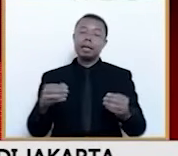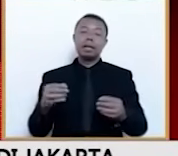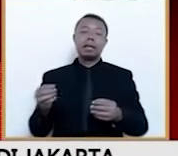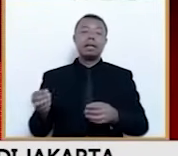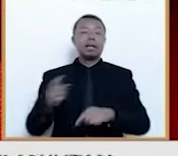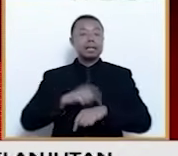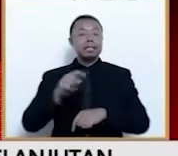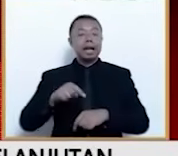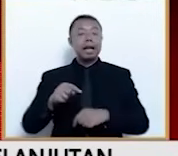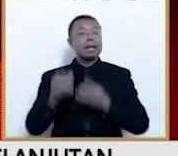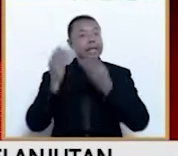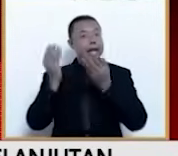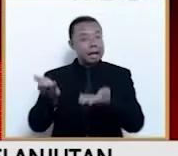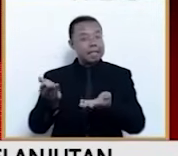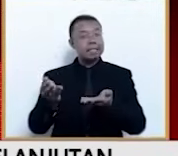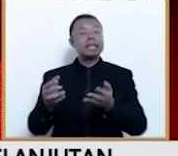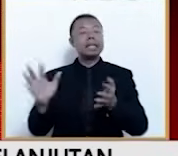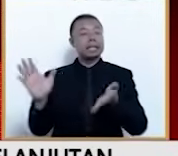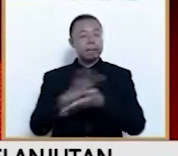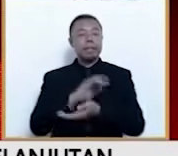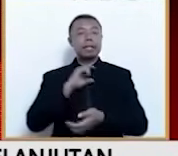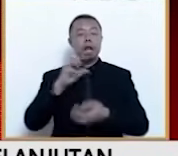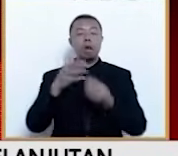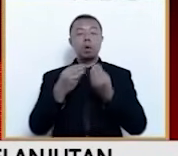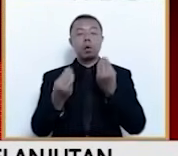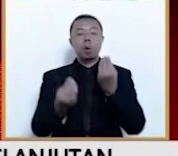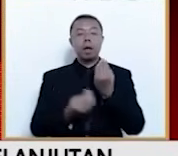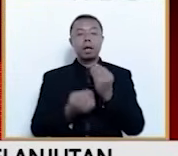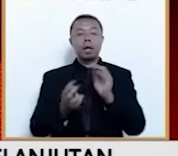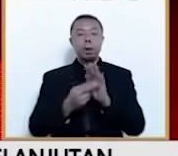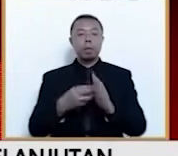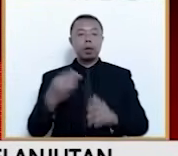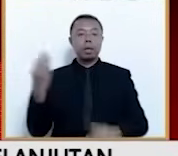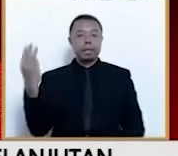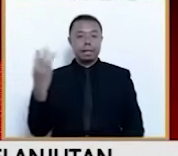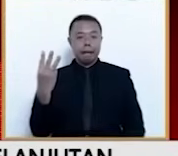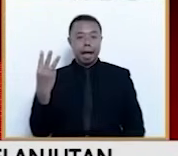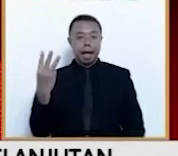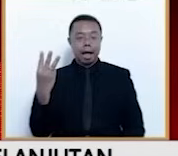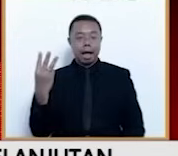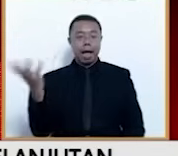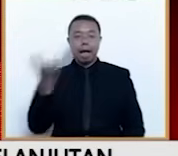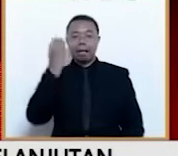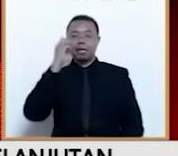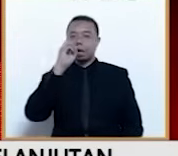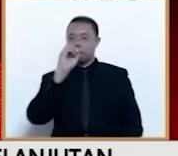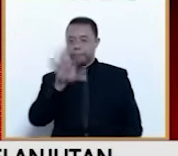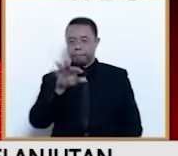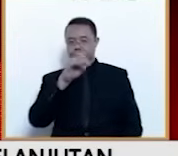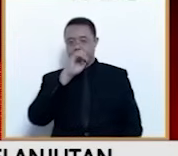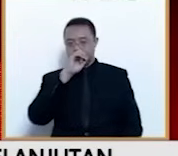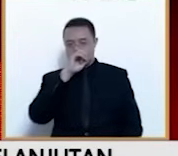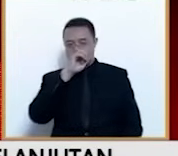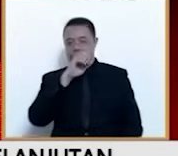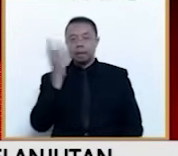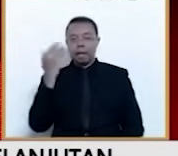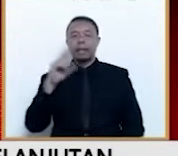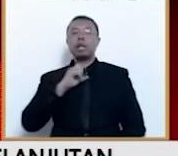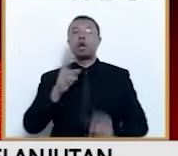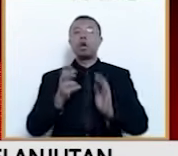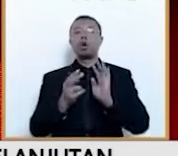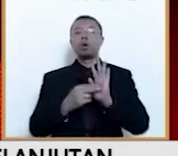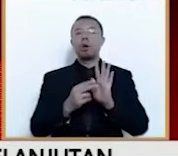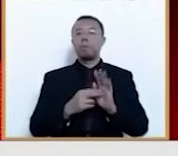lanjutkan dan kita akan berikan kesempatan kepada calon wakil gubernur nomor urut 3 untuk menanggapi jawaban dari